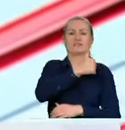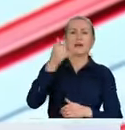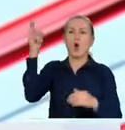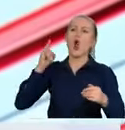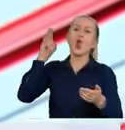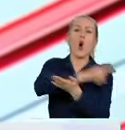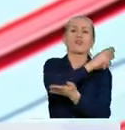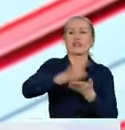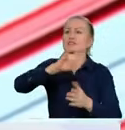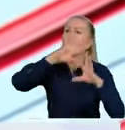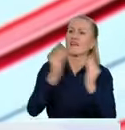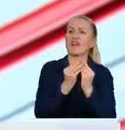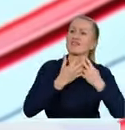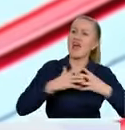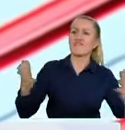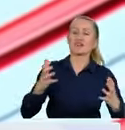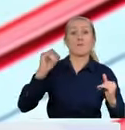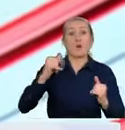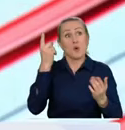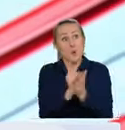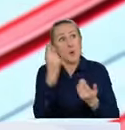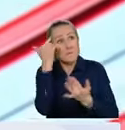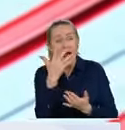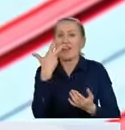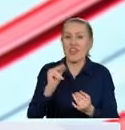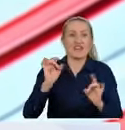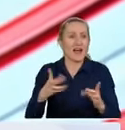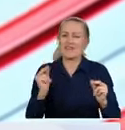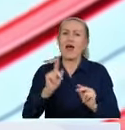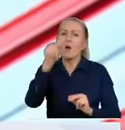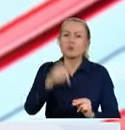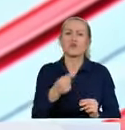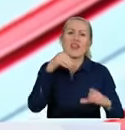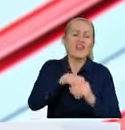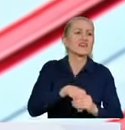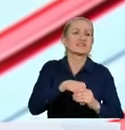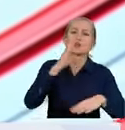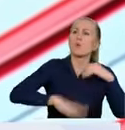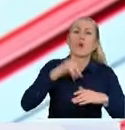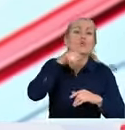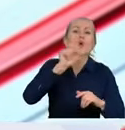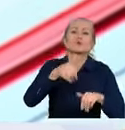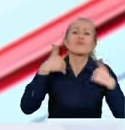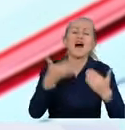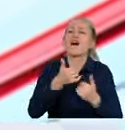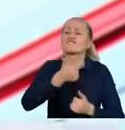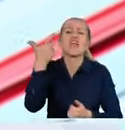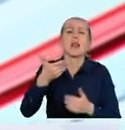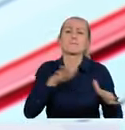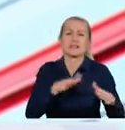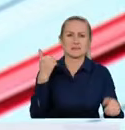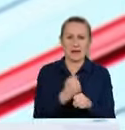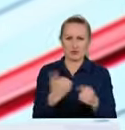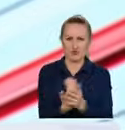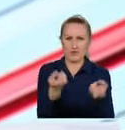na świecie, które może się ziścić albo nie, tylko na tych inwestycjach tu i teraz, które przyniosą dziesiątki tysięcy miejsc pracy.